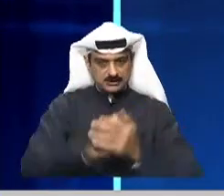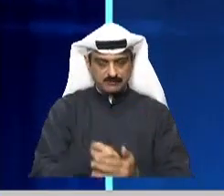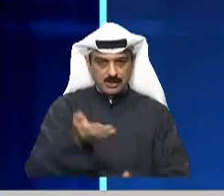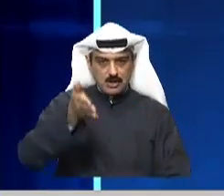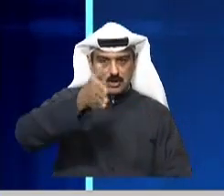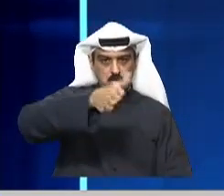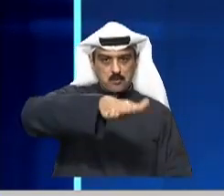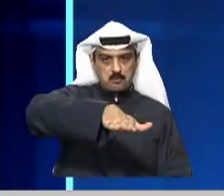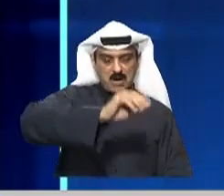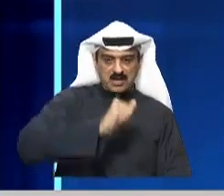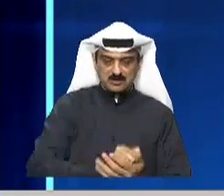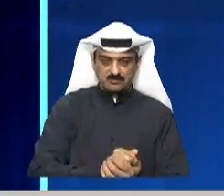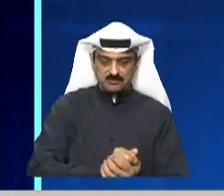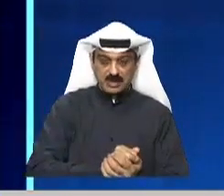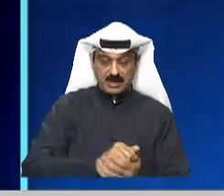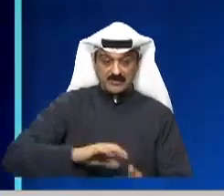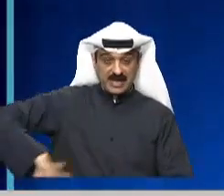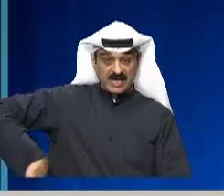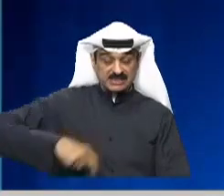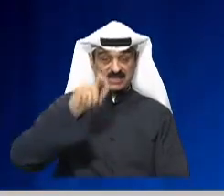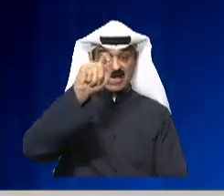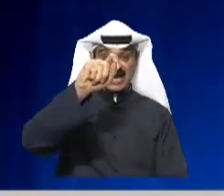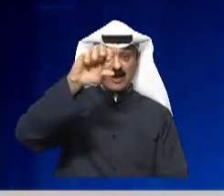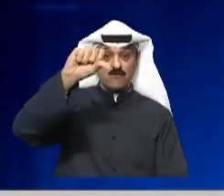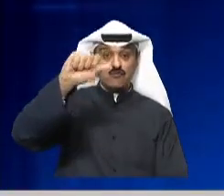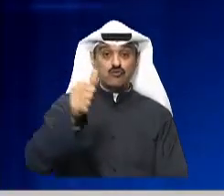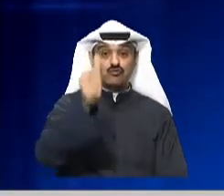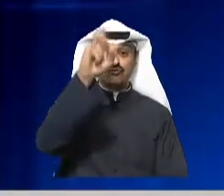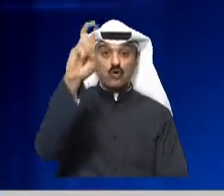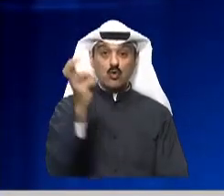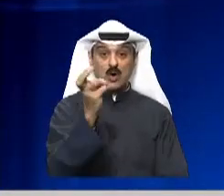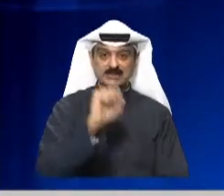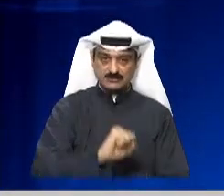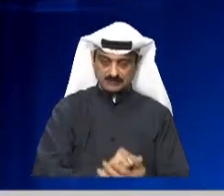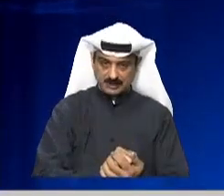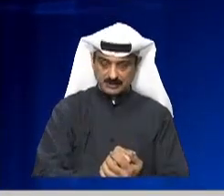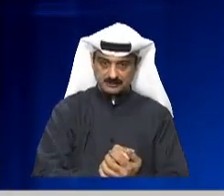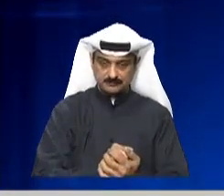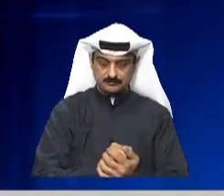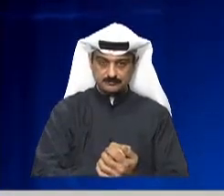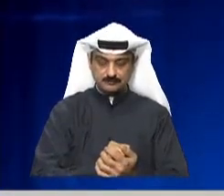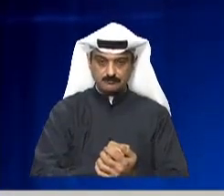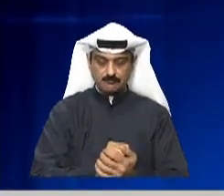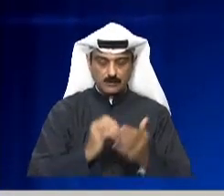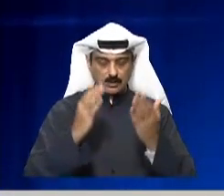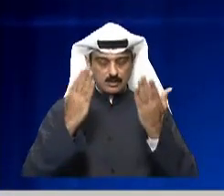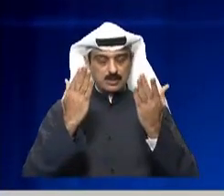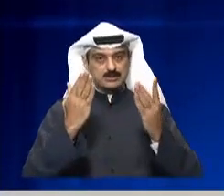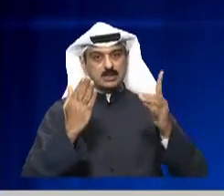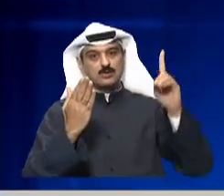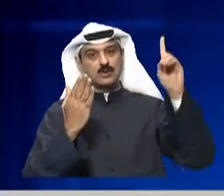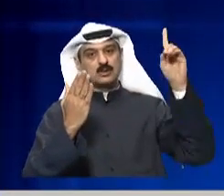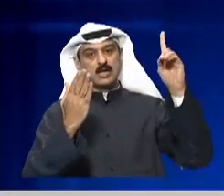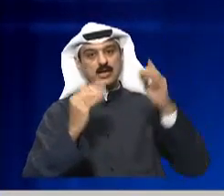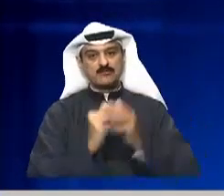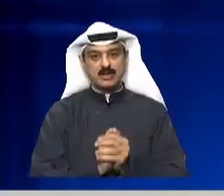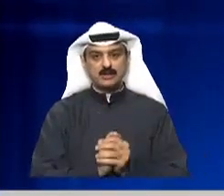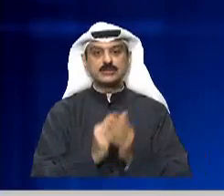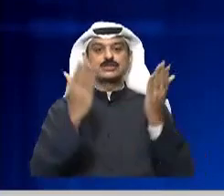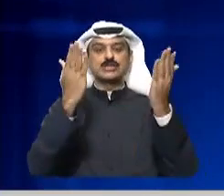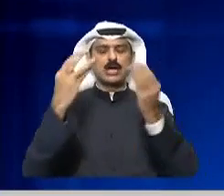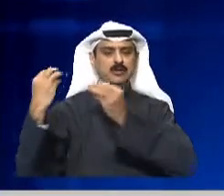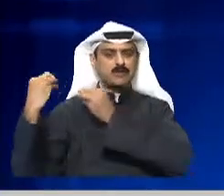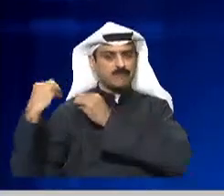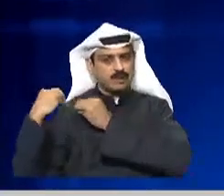المغفور له الشيخ فواز دعيج سلمان لحمود الصباح، إذ نسأل الله تعالى أن يجزيهم